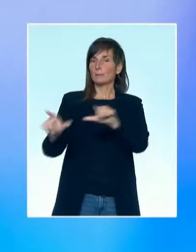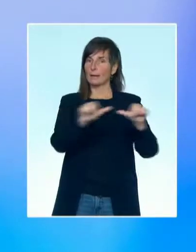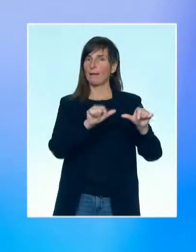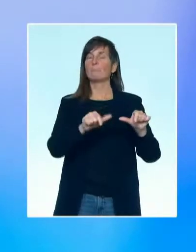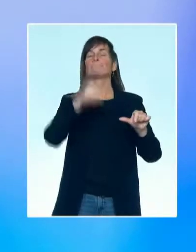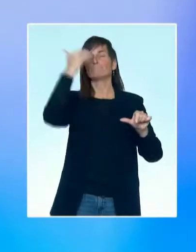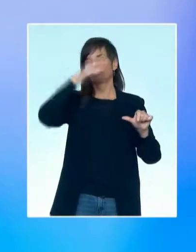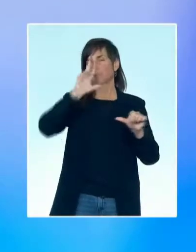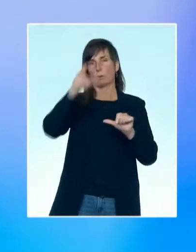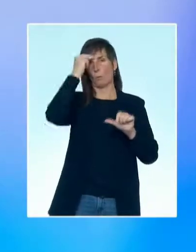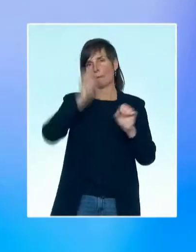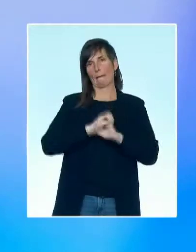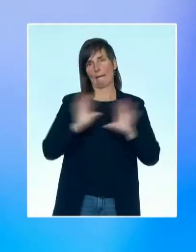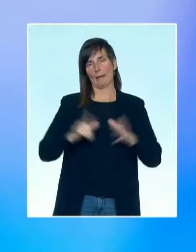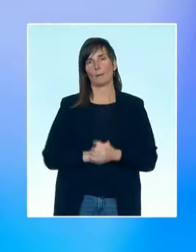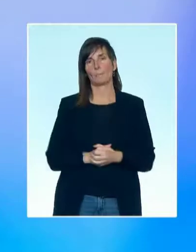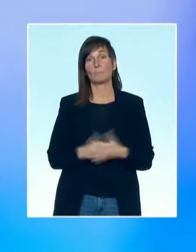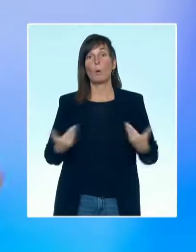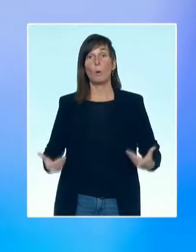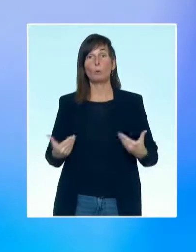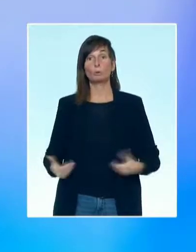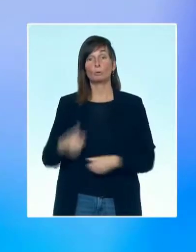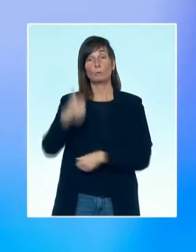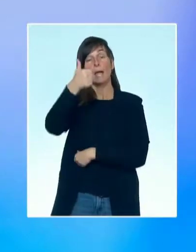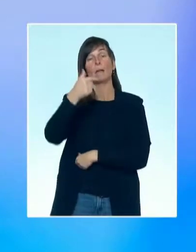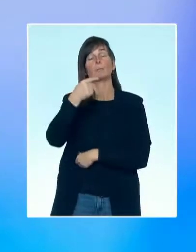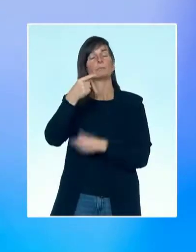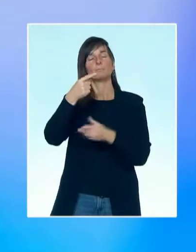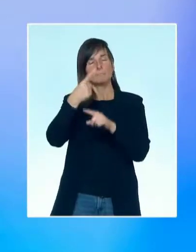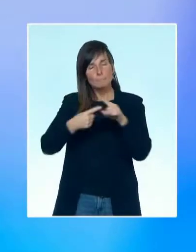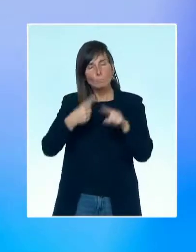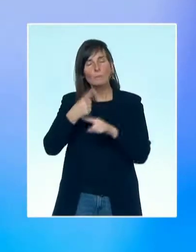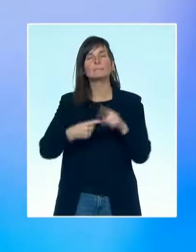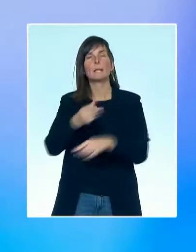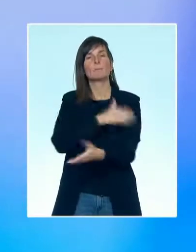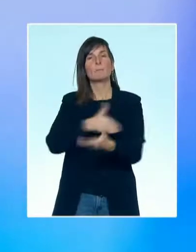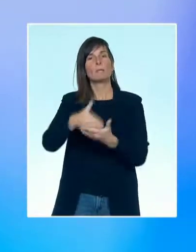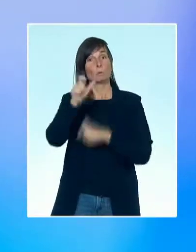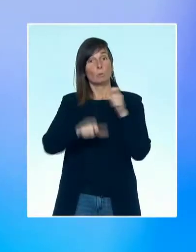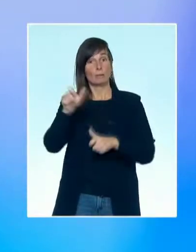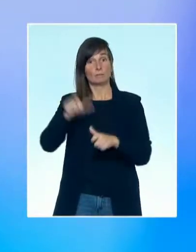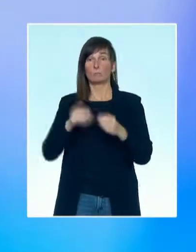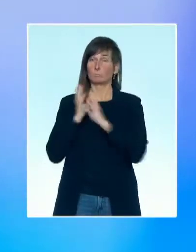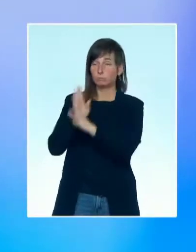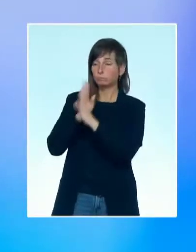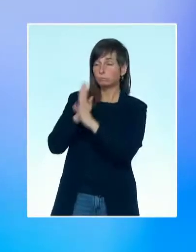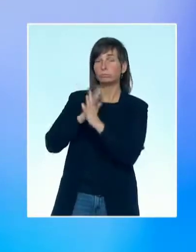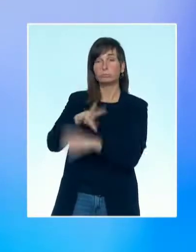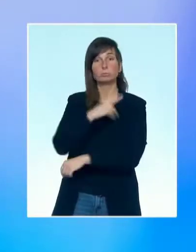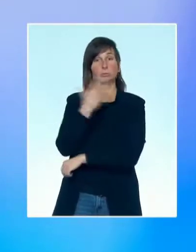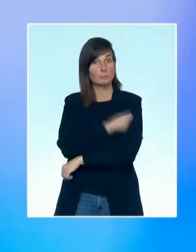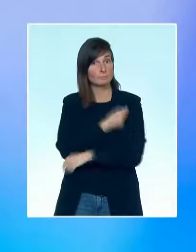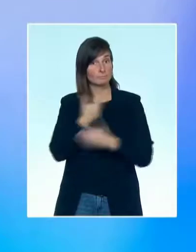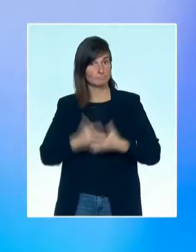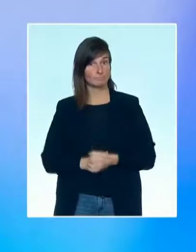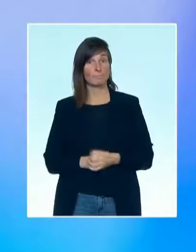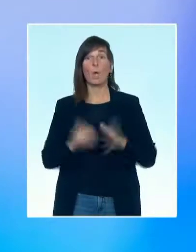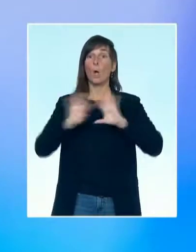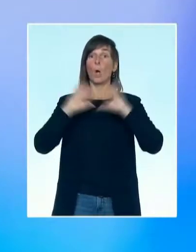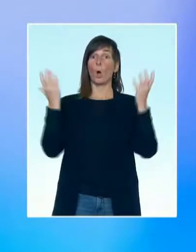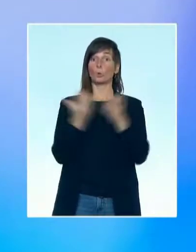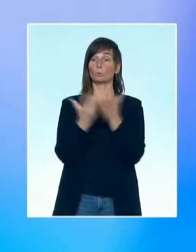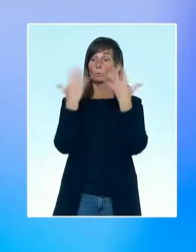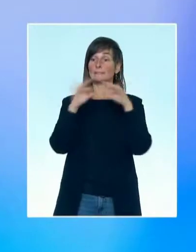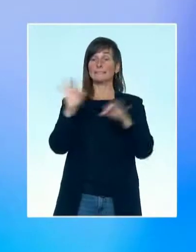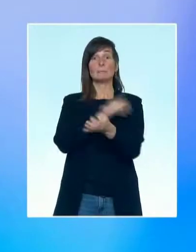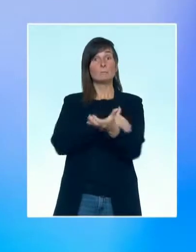rendez-vous. Nous vaccinons plus d'un demi-million de personnes chaque jour. 10 millions de Françaises et de